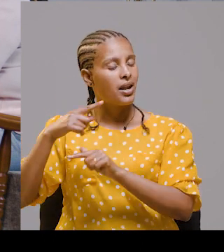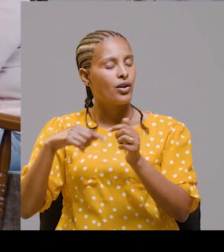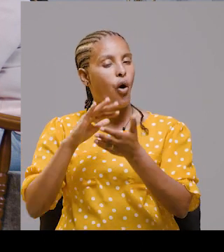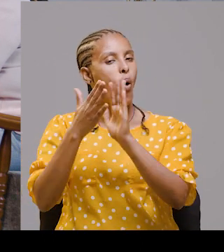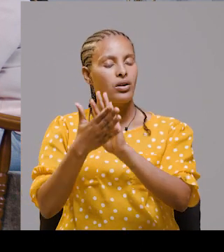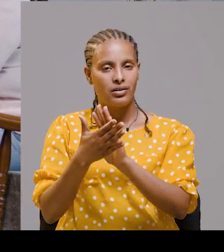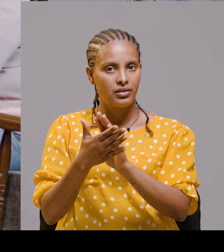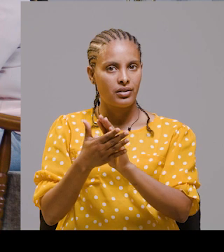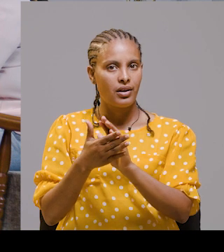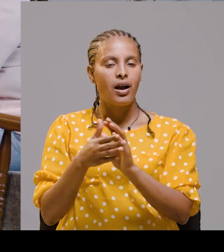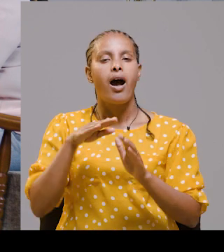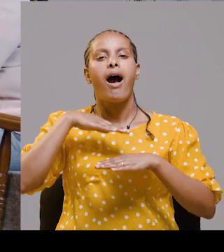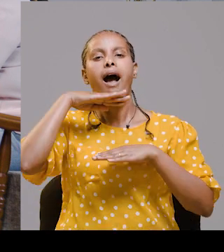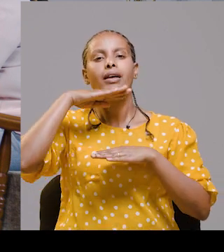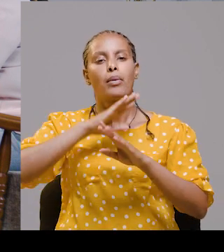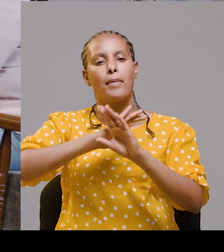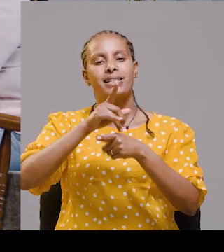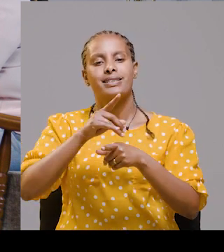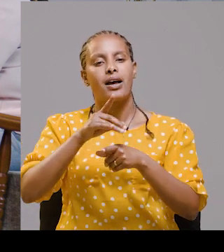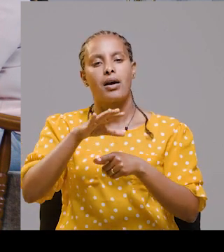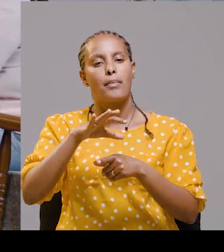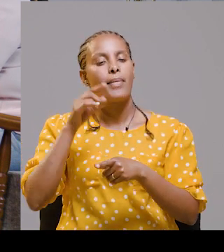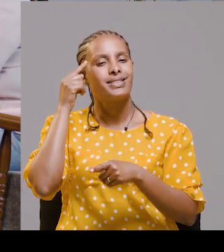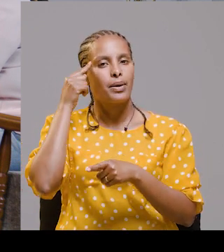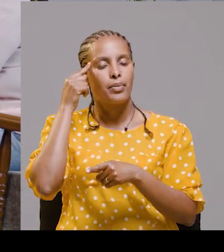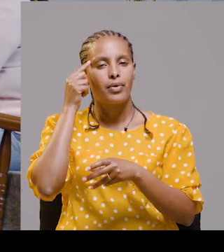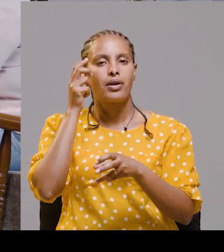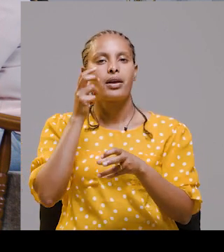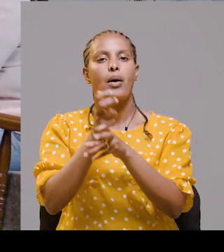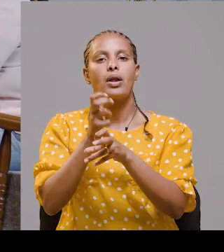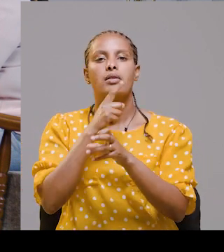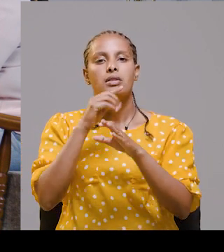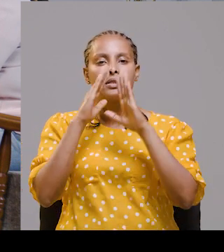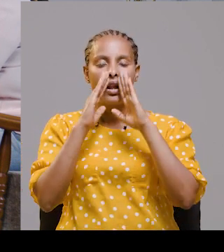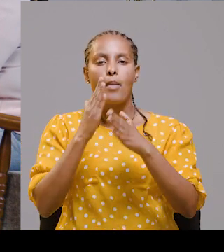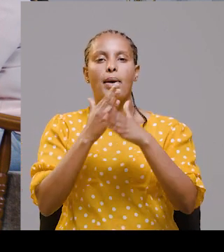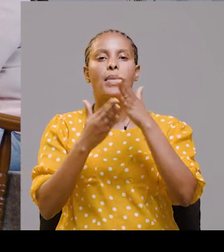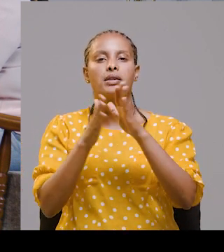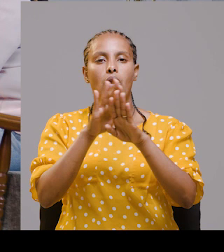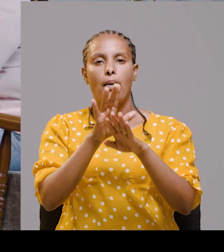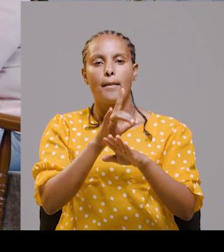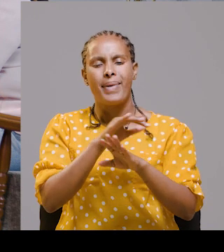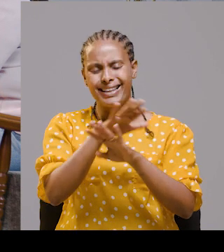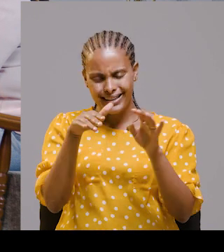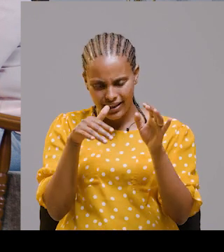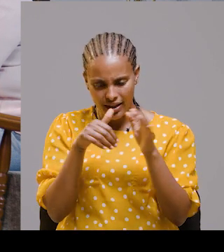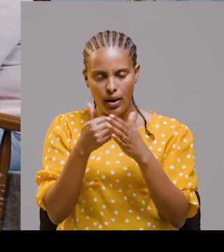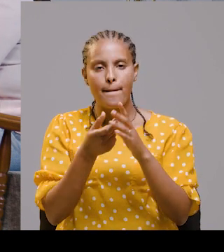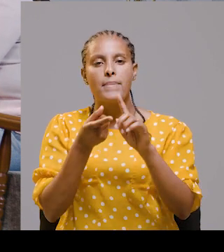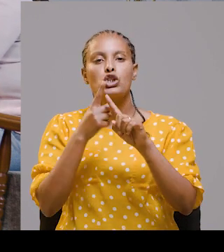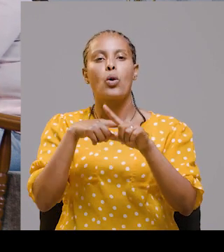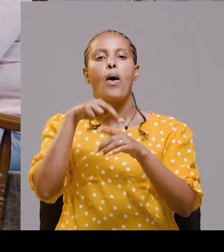ከሆነ አጥጋቢ ውጤት ይኖራል ብሎ ለማሰብ ይከብዳል። ስለዚህ ፒስ ቢልዲንጉም ላይ በአጠቃላይ ያለው